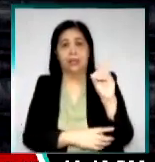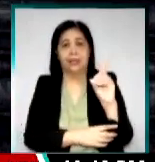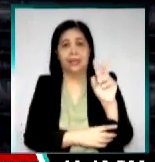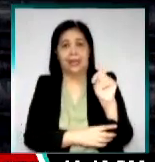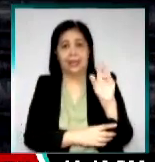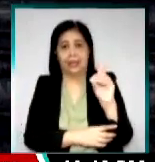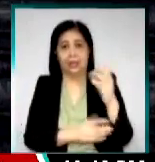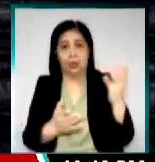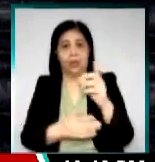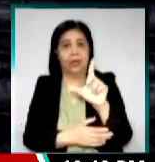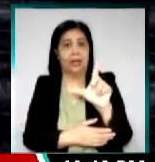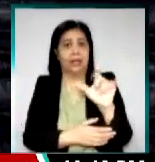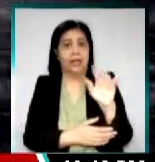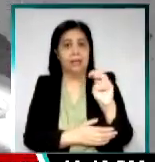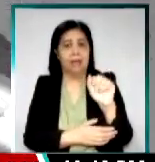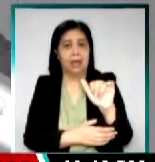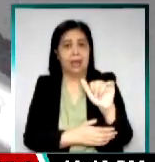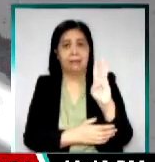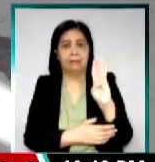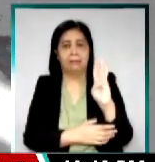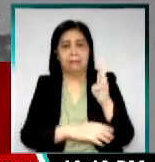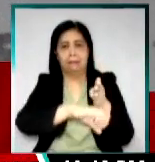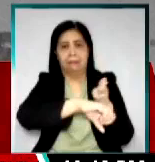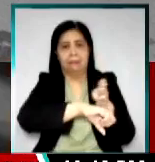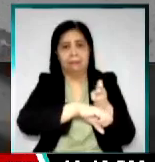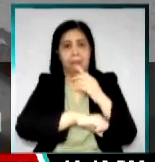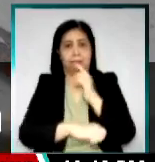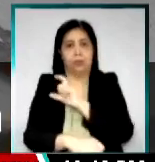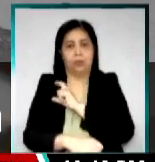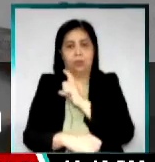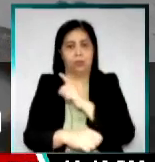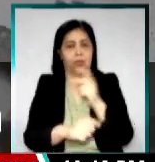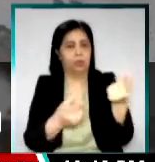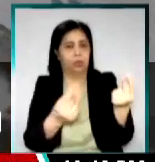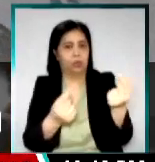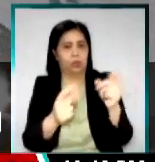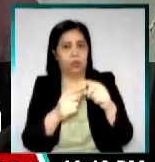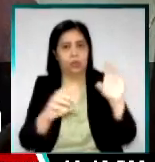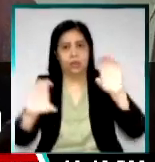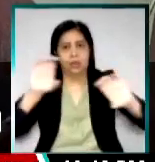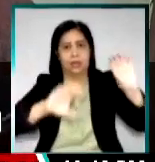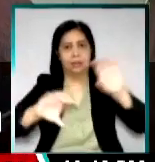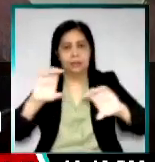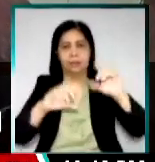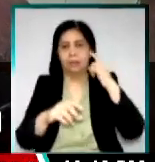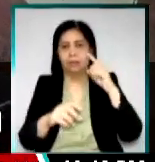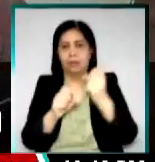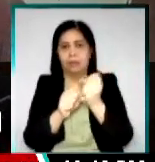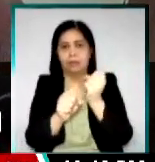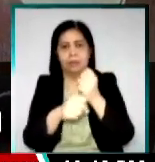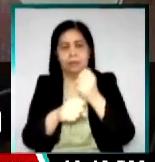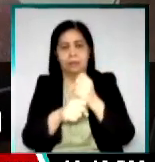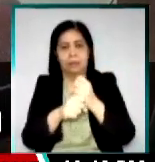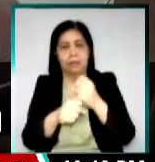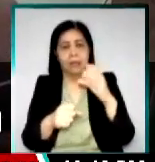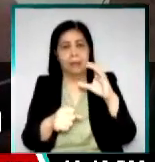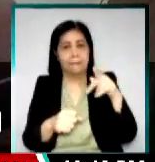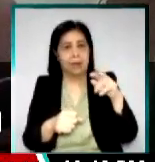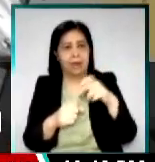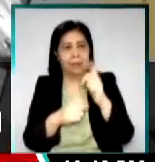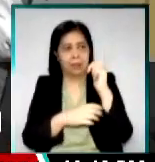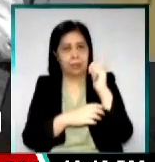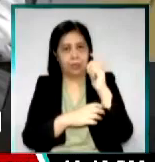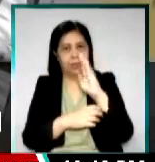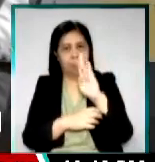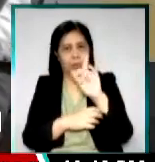Limay, Bataan. Ayon sa mga pulis, inaasikaso ng mga biktima ang kemikal para sa paggawa ng primer ng bala nang mangyari ang